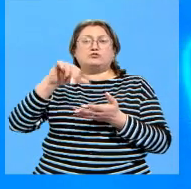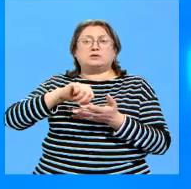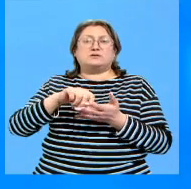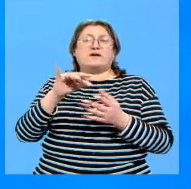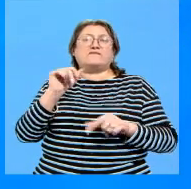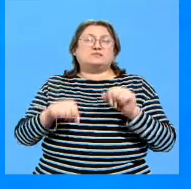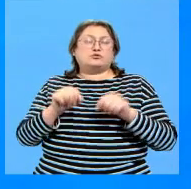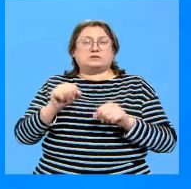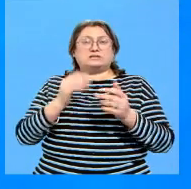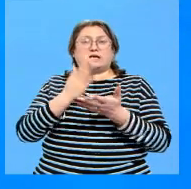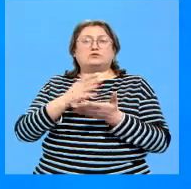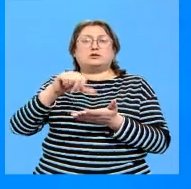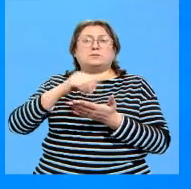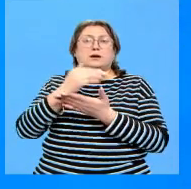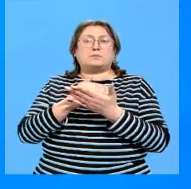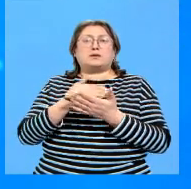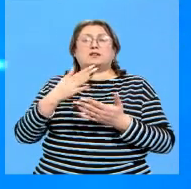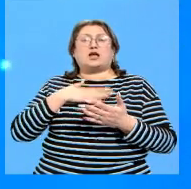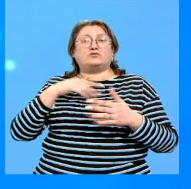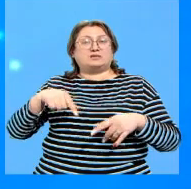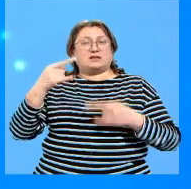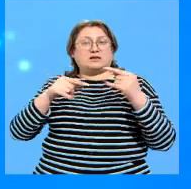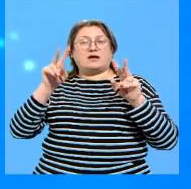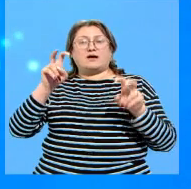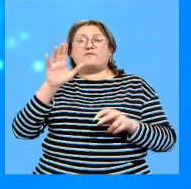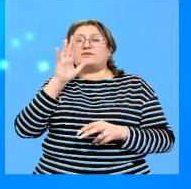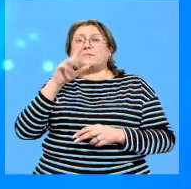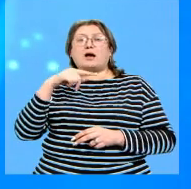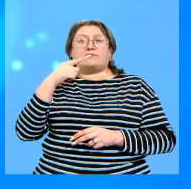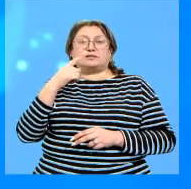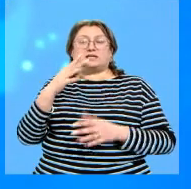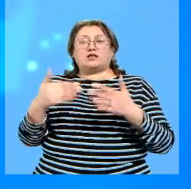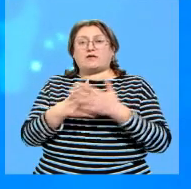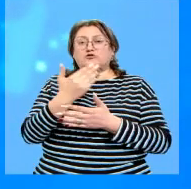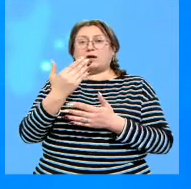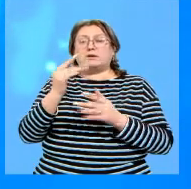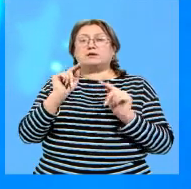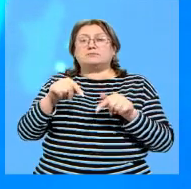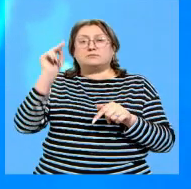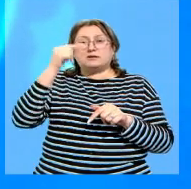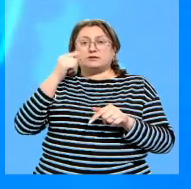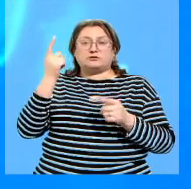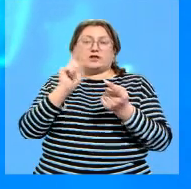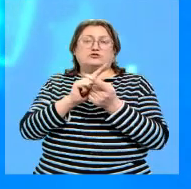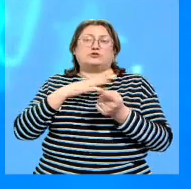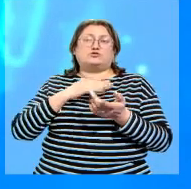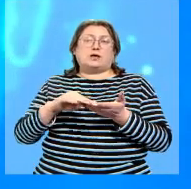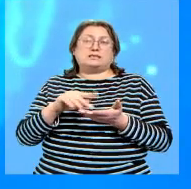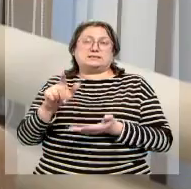еще и возможность стать участником программы нашего телеканала «Время говорить». С новичками и знатоками языка встретилась Анель